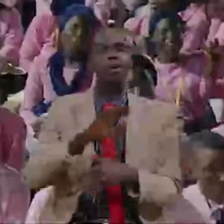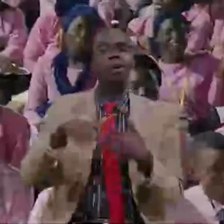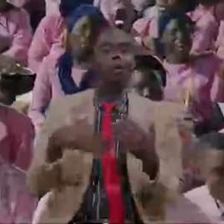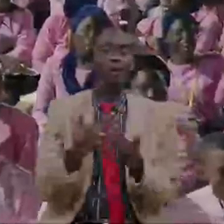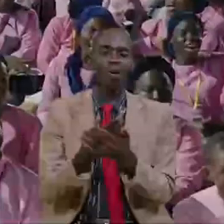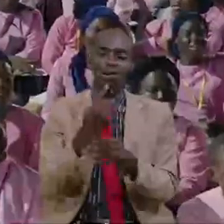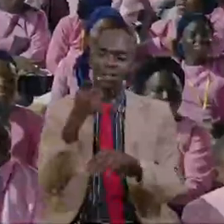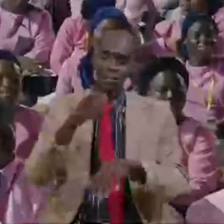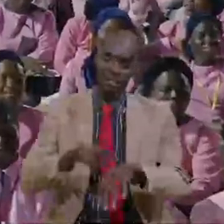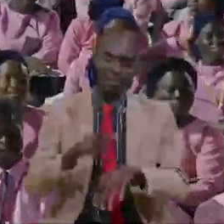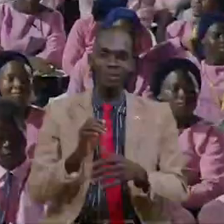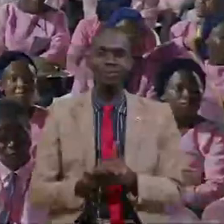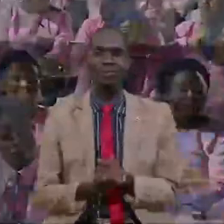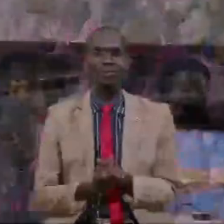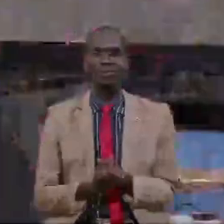Dieu est bon.